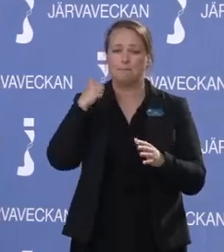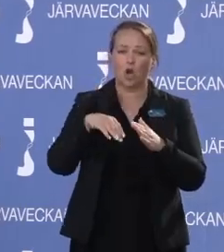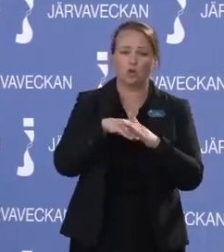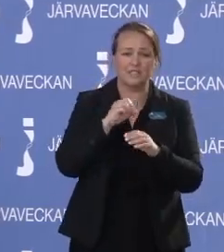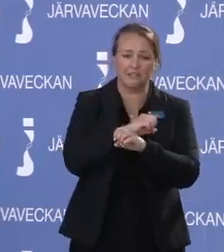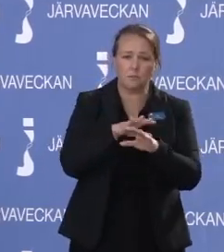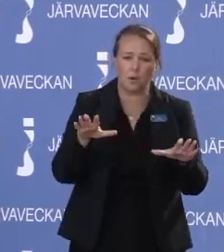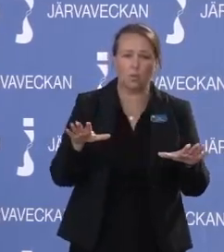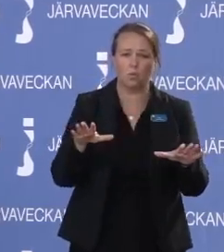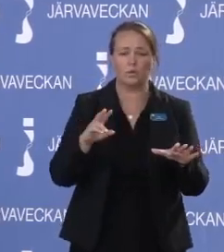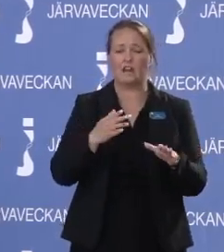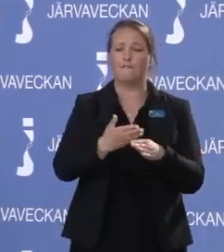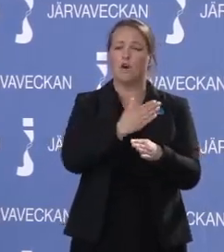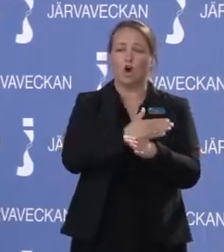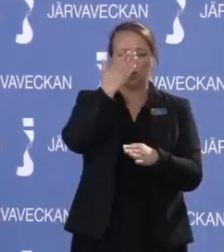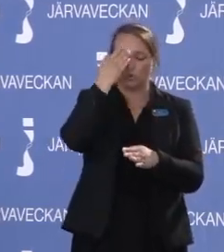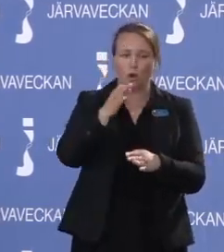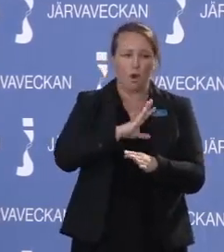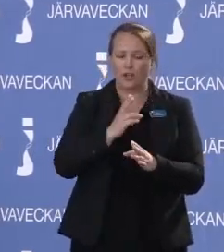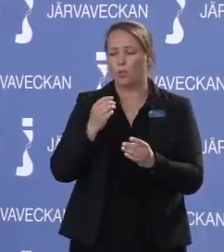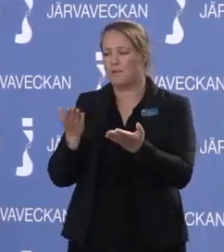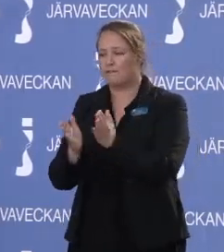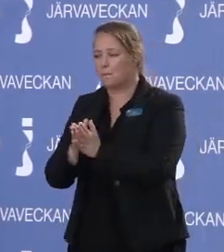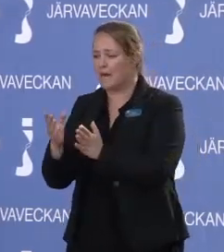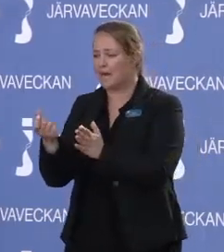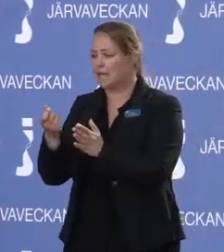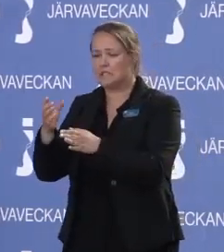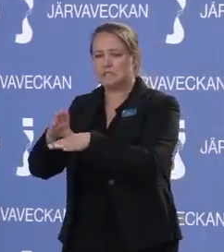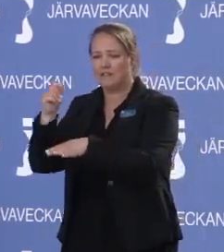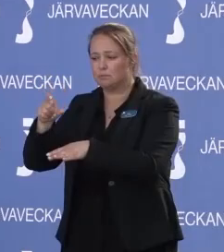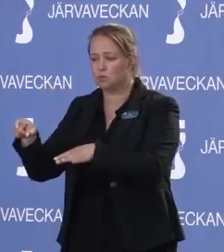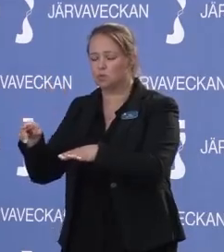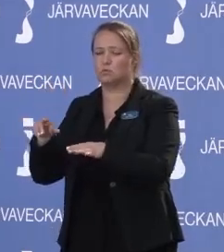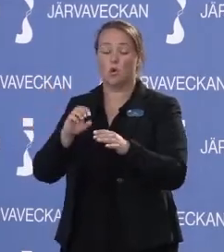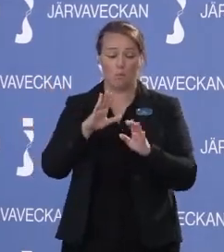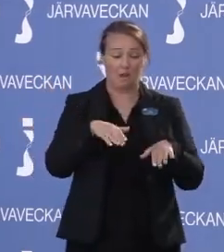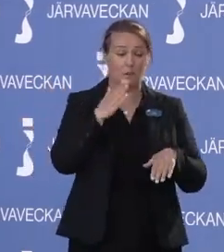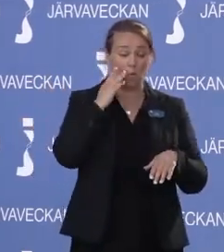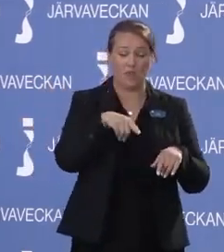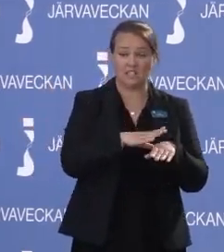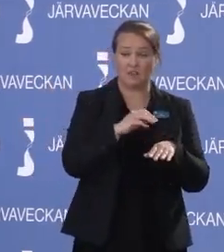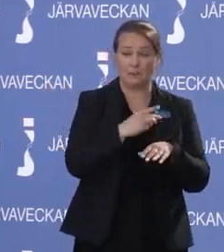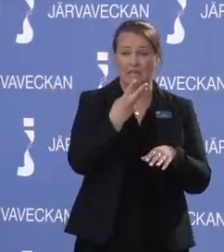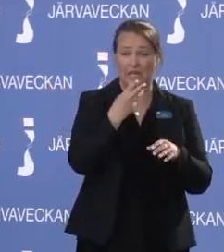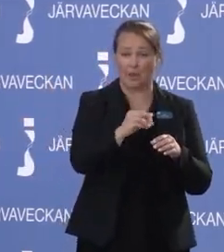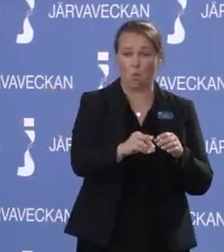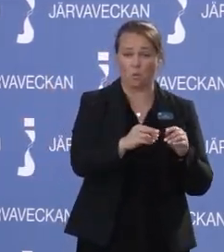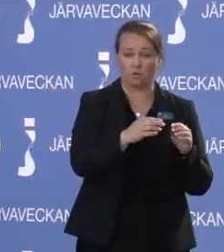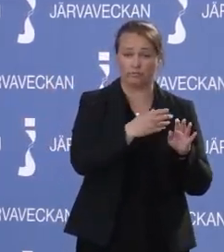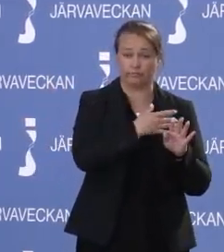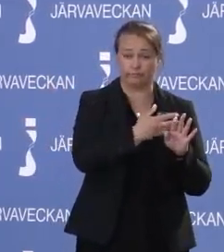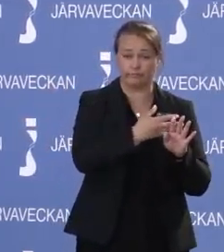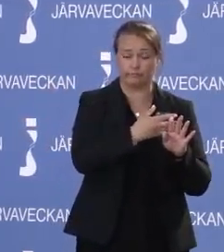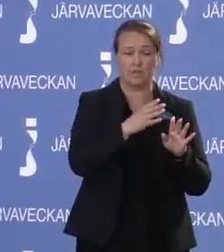bakgrundsinformation eller förkunskaper som gemene svensk har. Alltså har man varit i Sverige i 3 år då kanske man inte har samma liksom förkunskaper